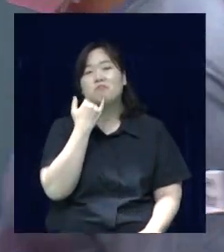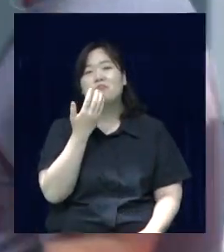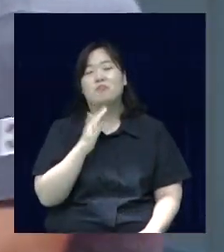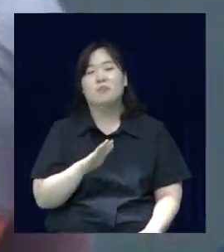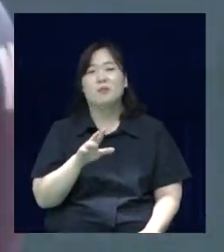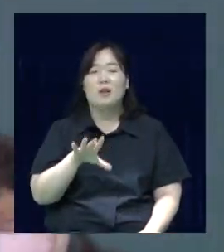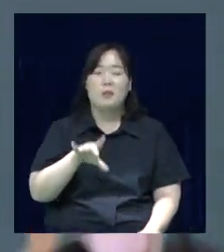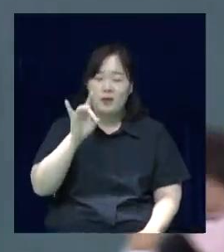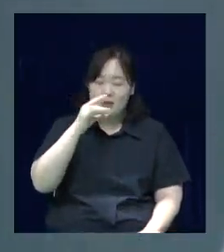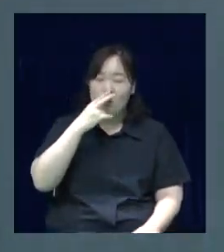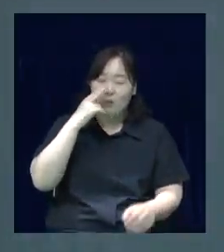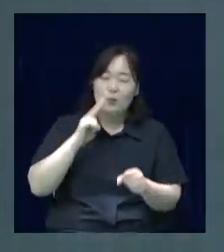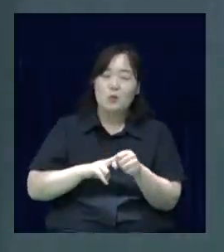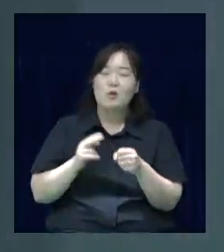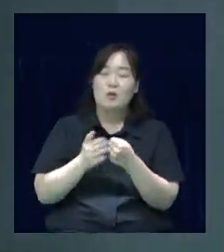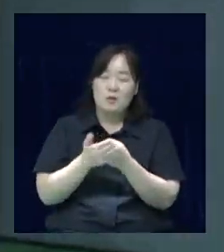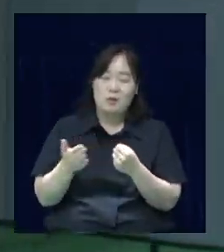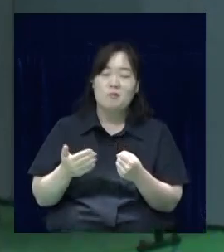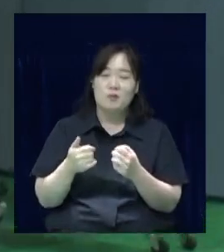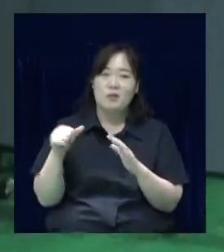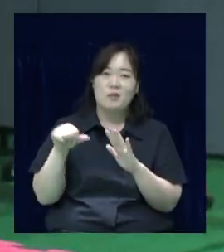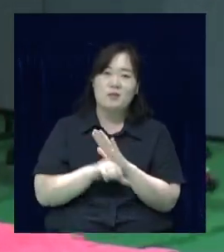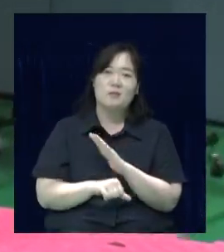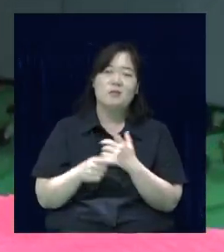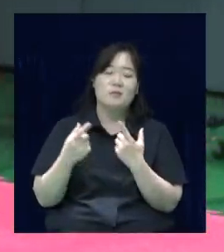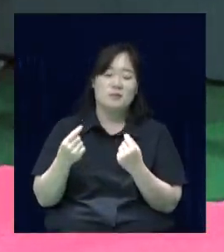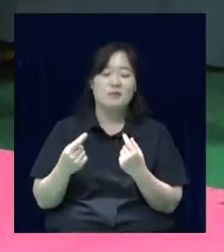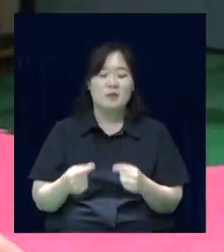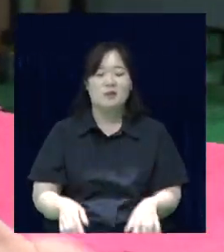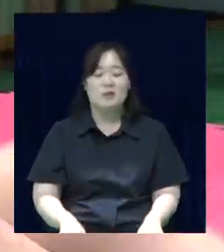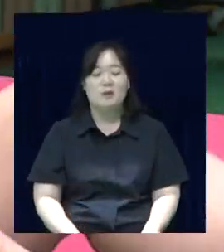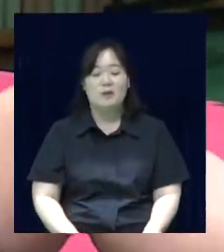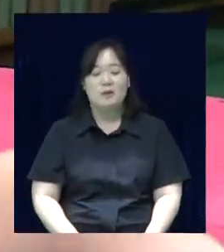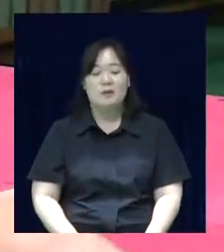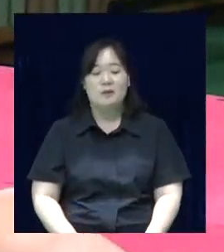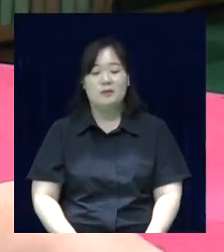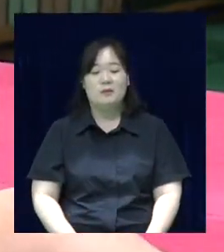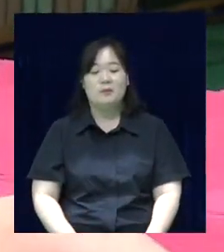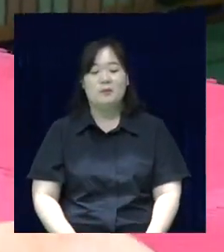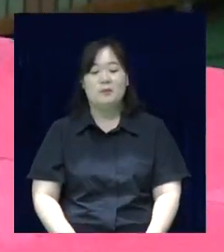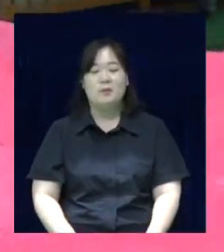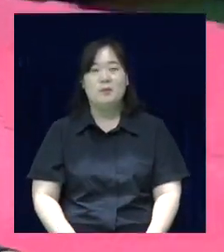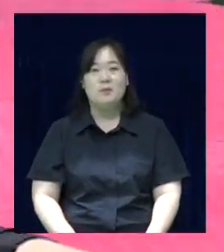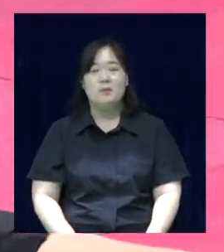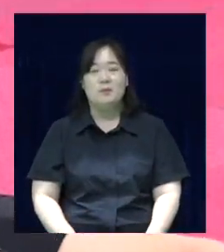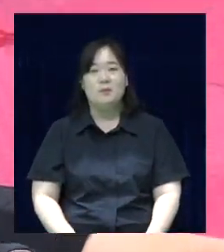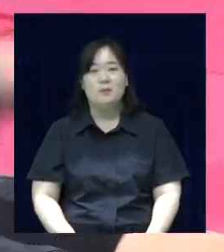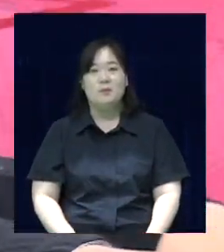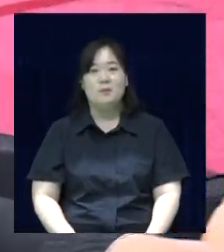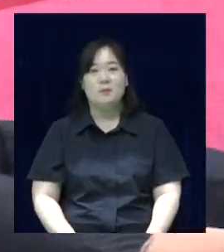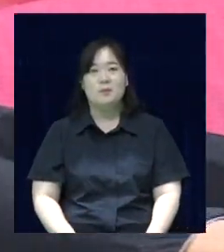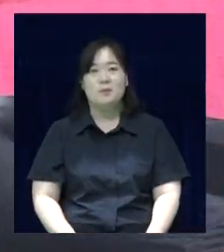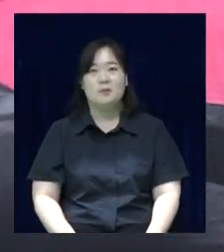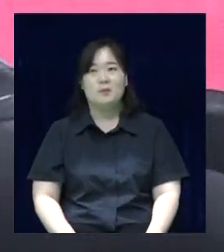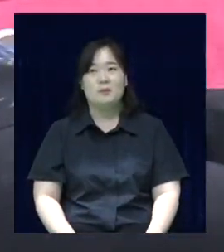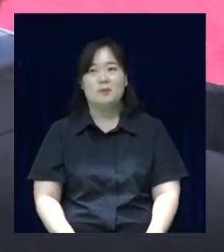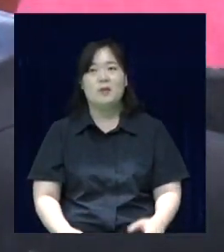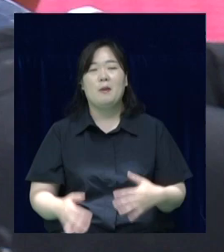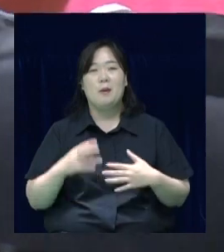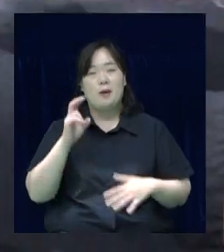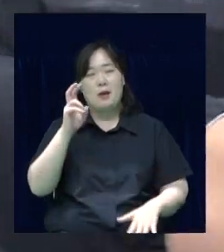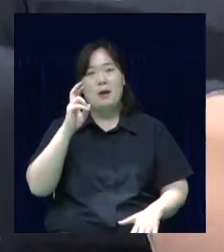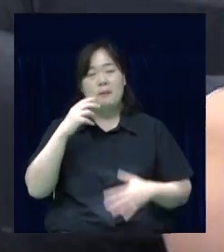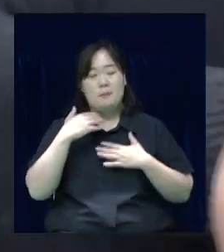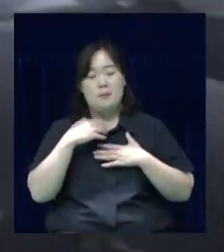예. 근데 어떤 이런 뭐 선발전이라든지 그렇죠. 오늘 이런 방송이라든지 이런 것들이 중첩되면서 심리적 압박감이